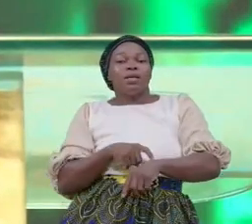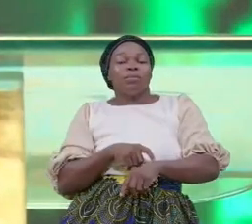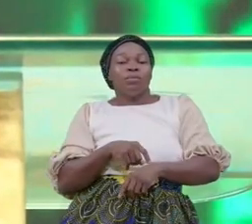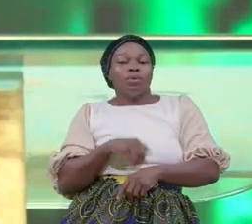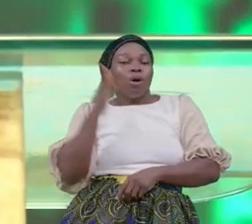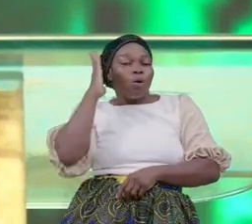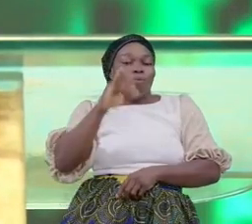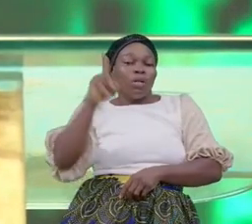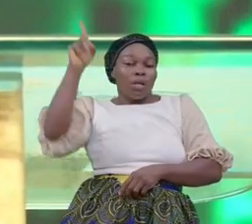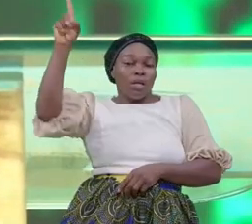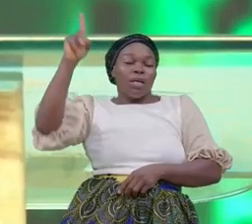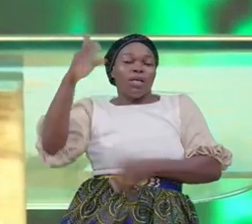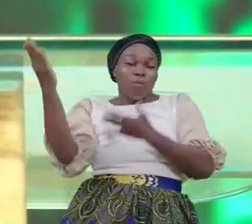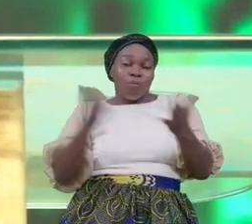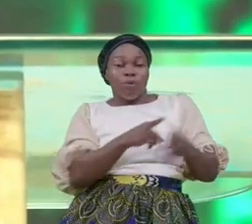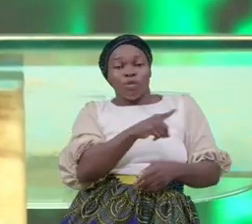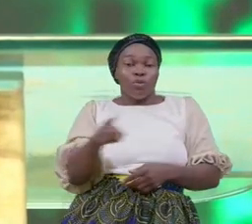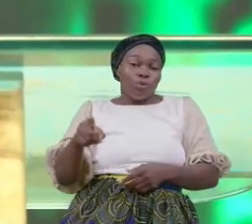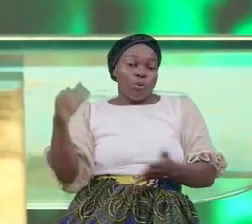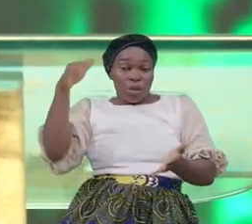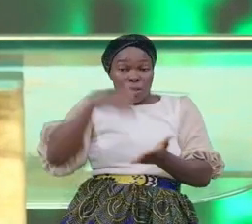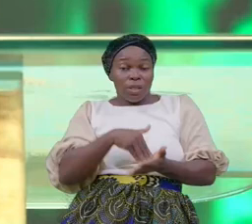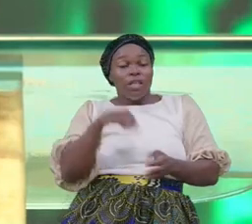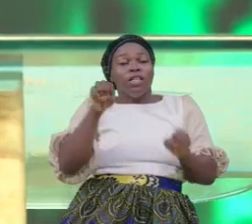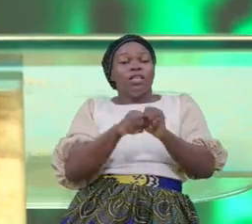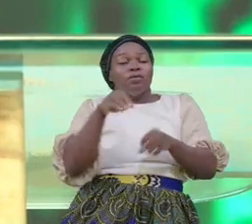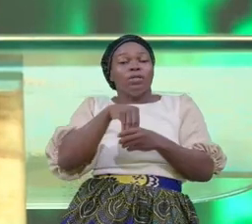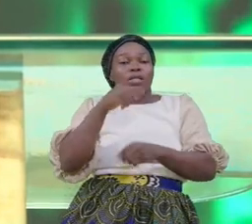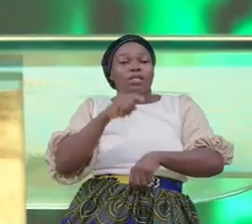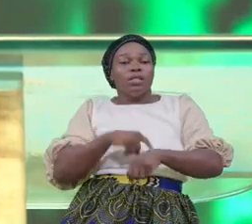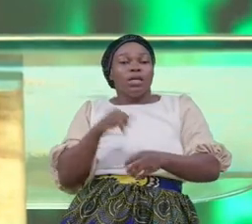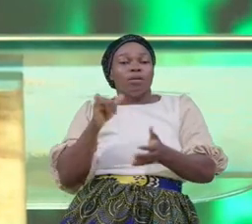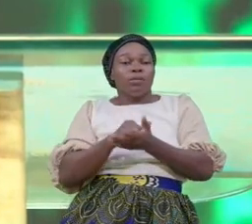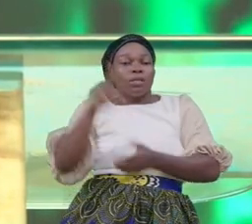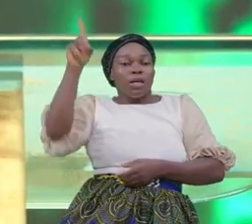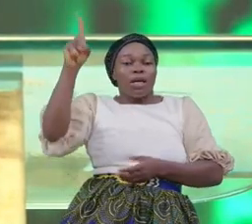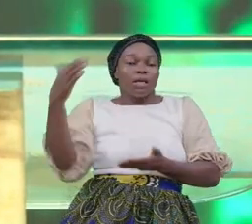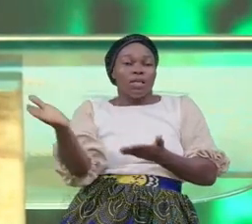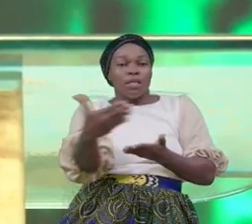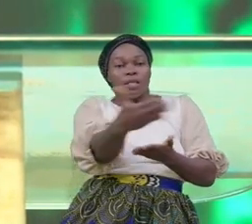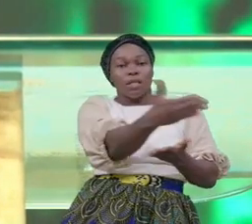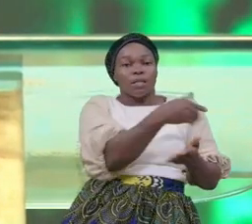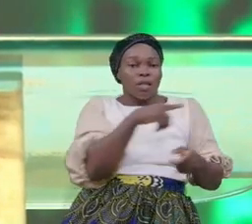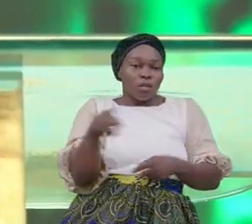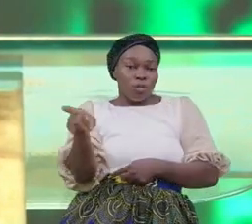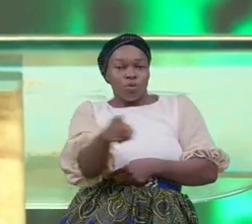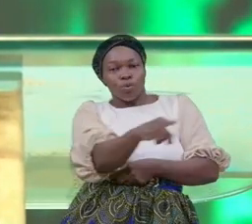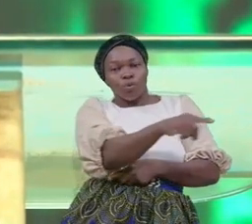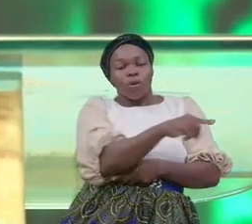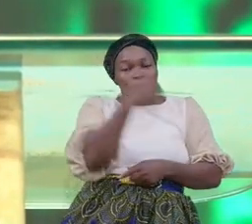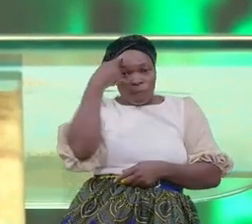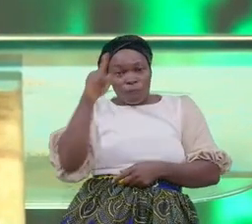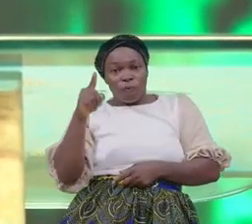vous ramènerai. En ce temps-là, je vous rassemblerai. Car je ferai